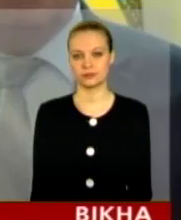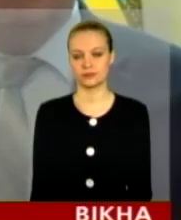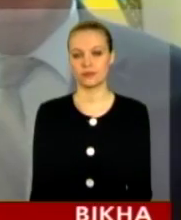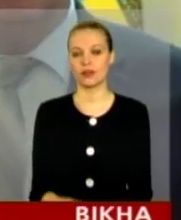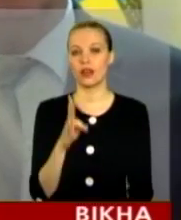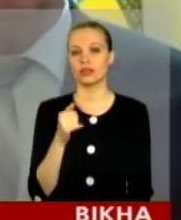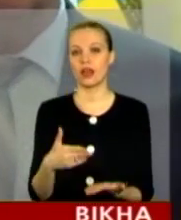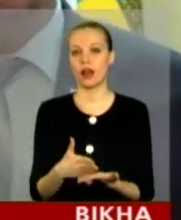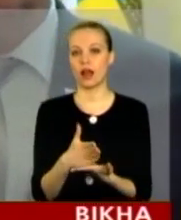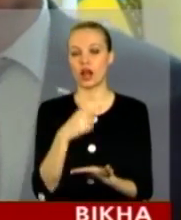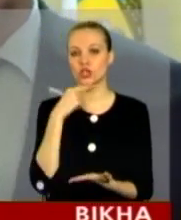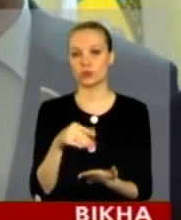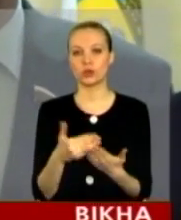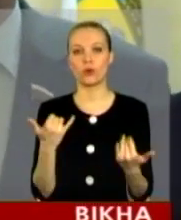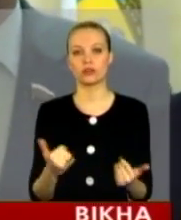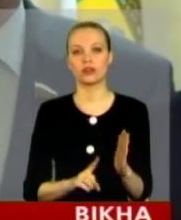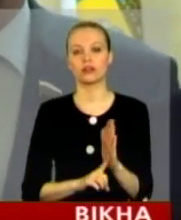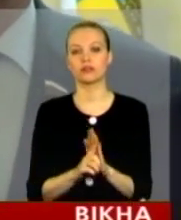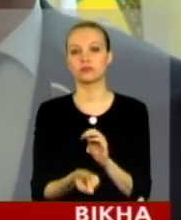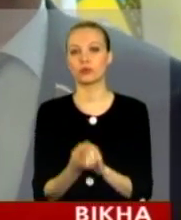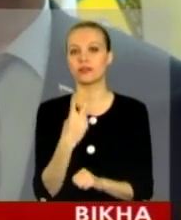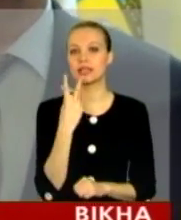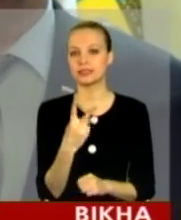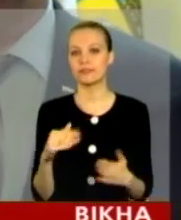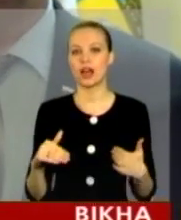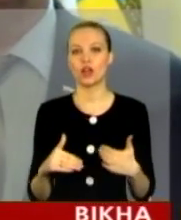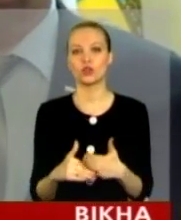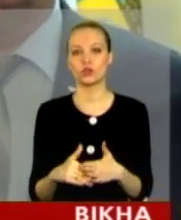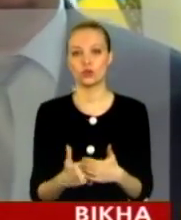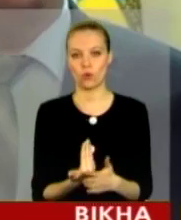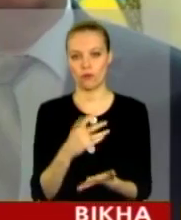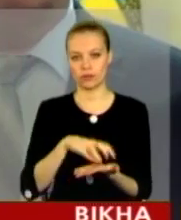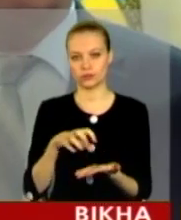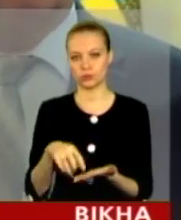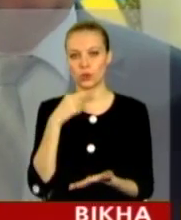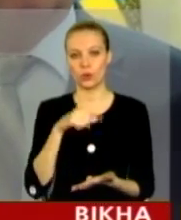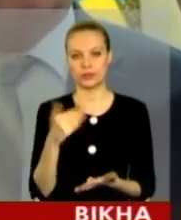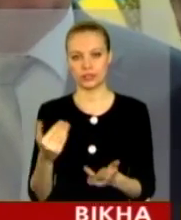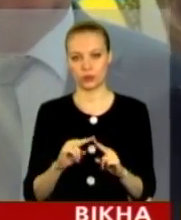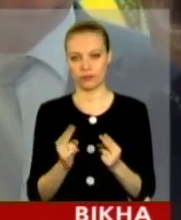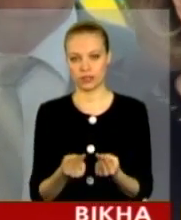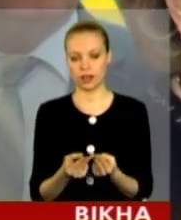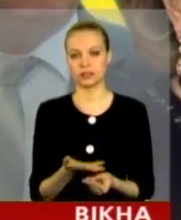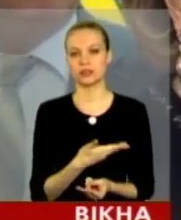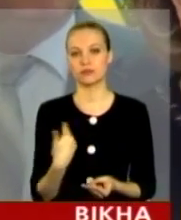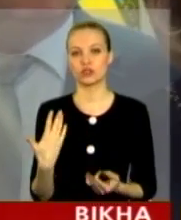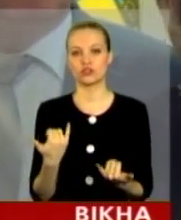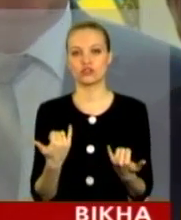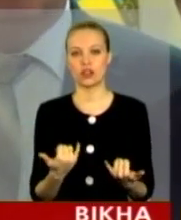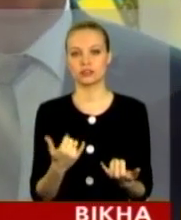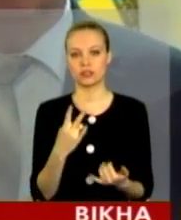На карті Росії отнині появилось 2 новых субъекта Российской Федерации. Мы стоим на